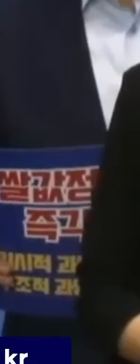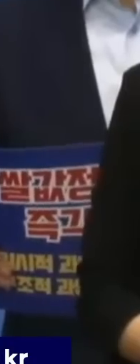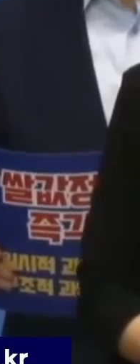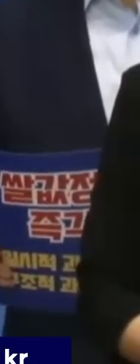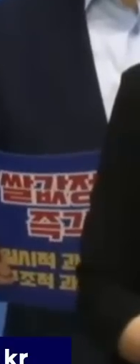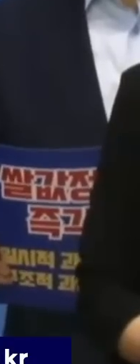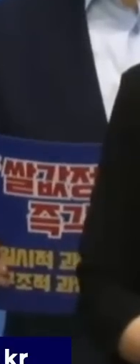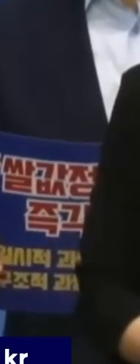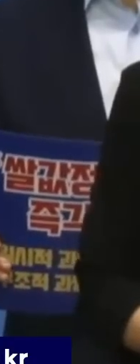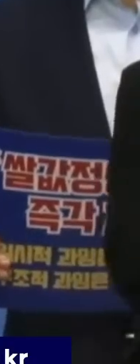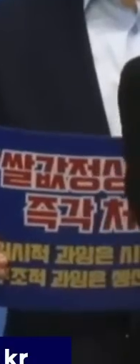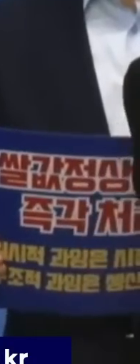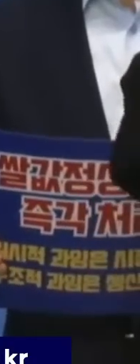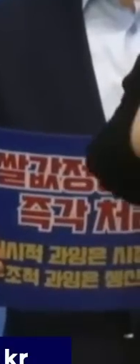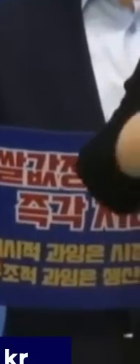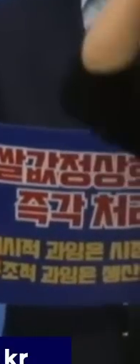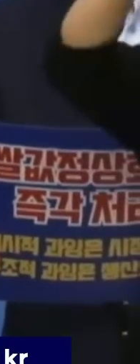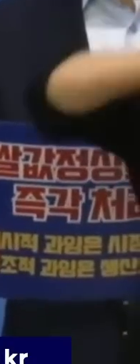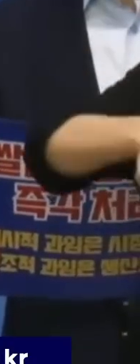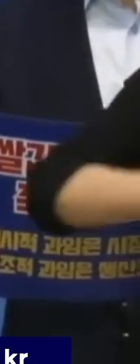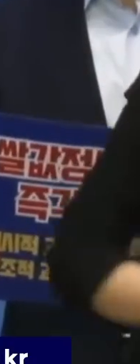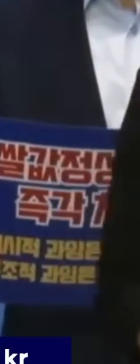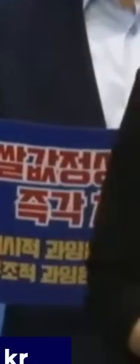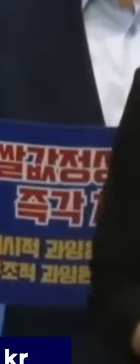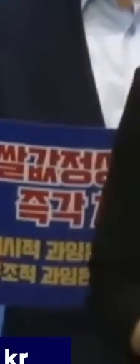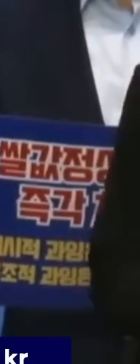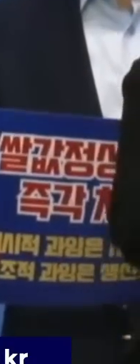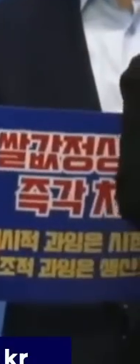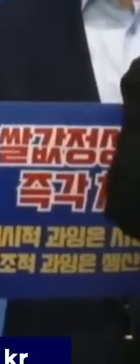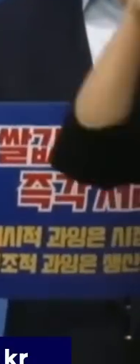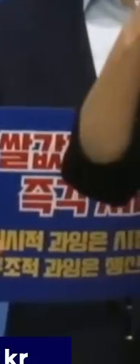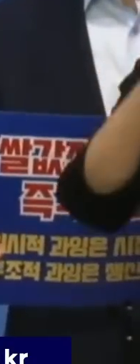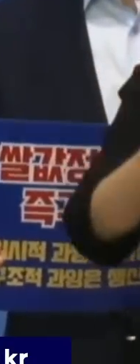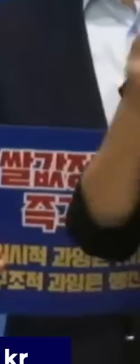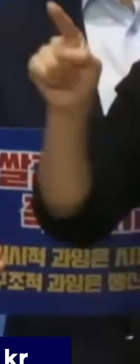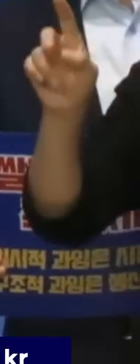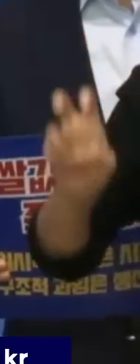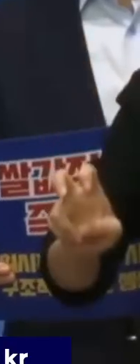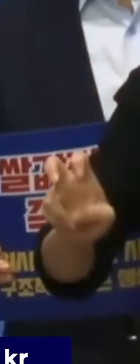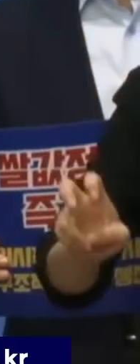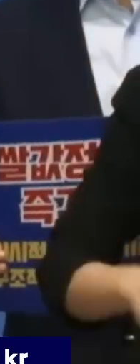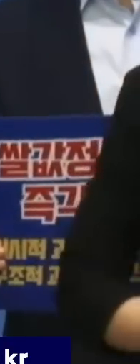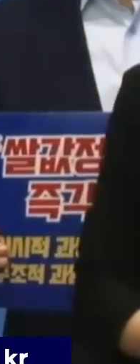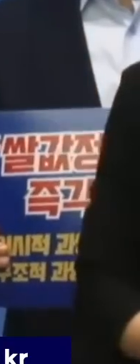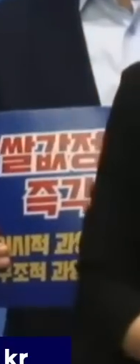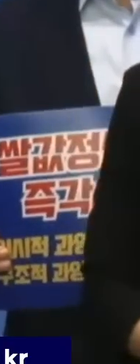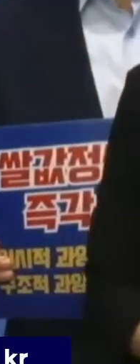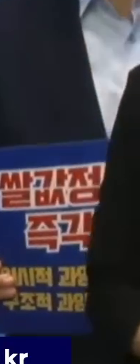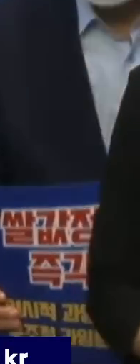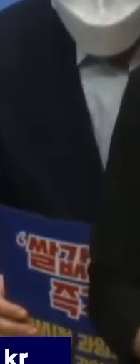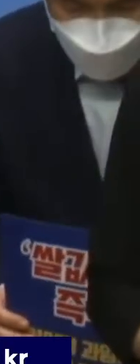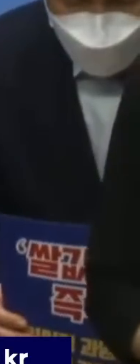무순으로 하겠습니다. 어기구 위원님 함께 하셨습니다. 김승남 농해수위 간사님